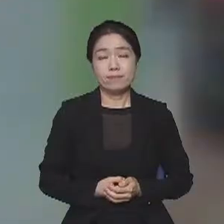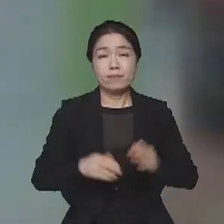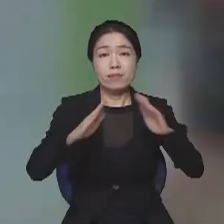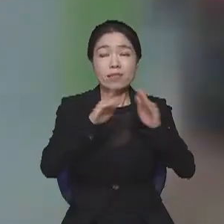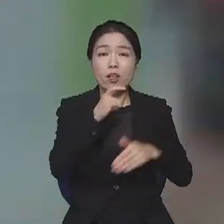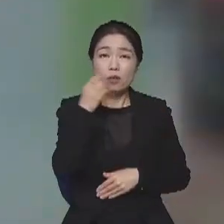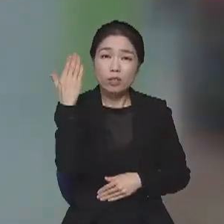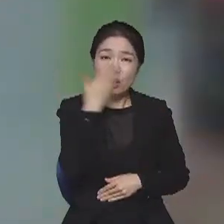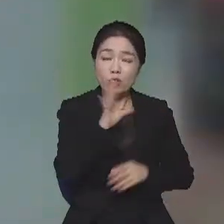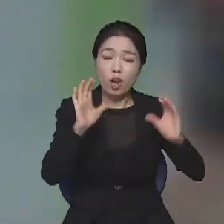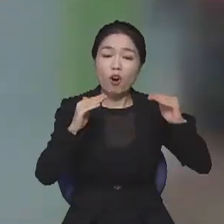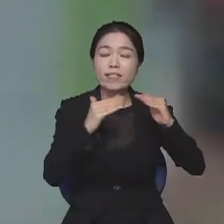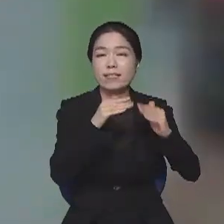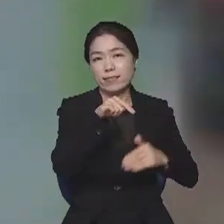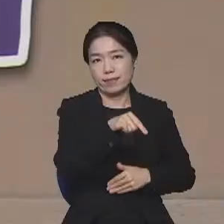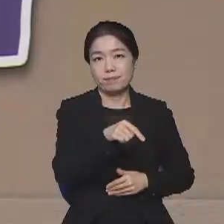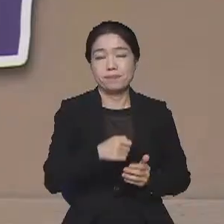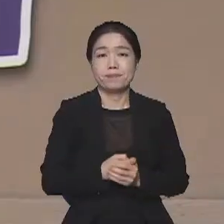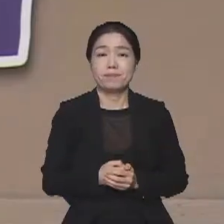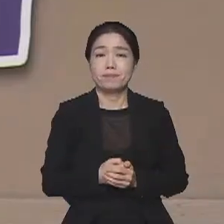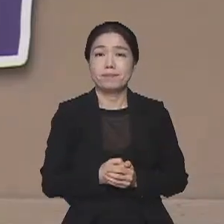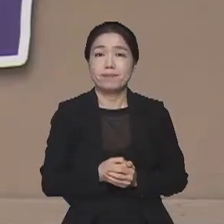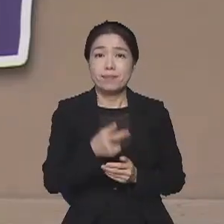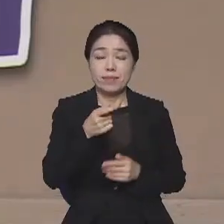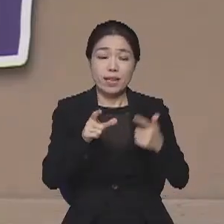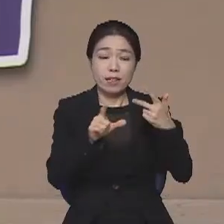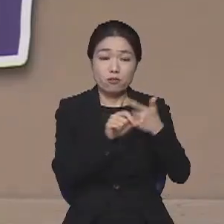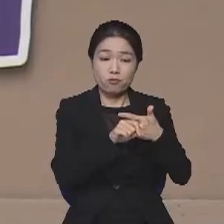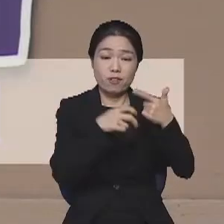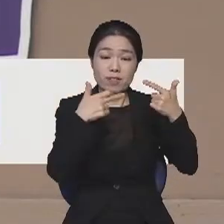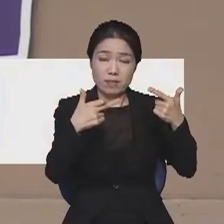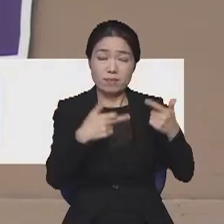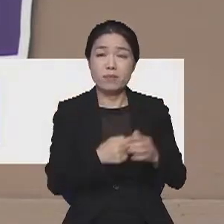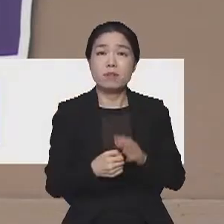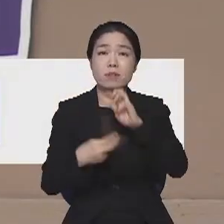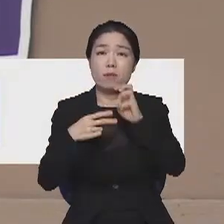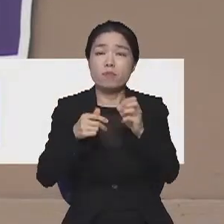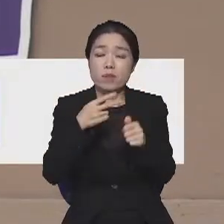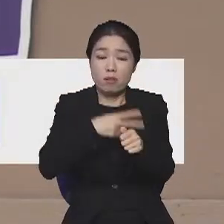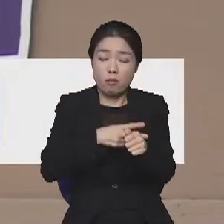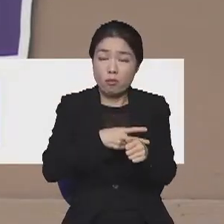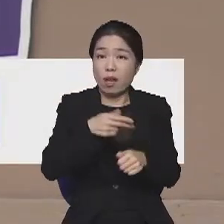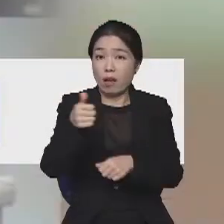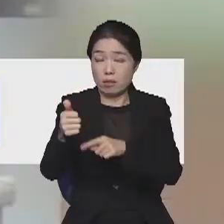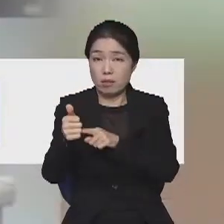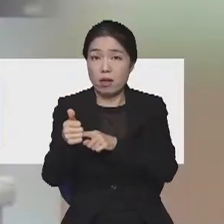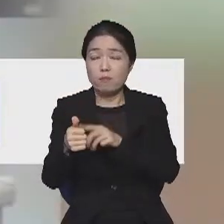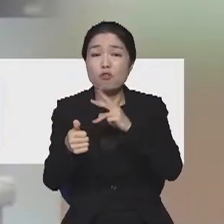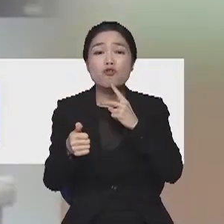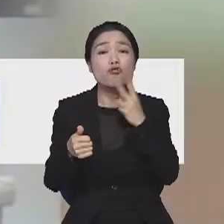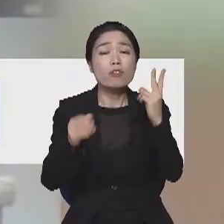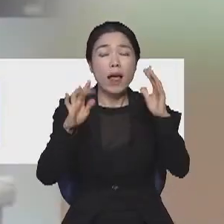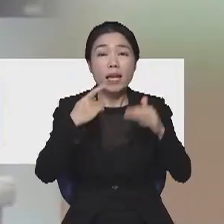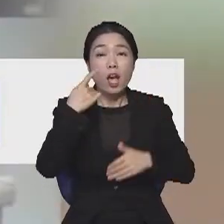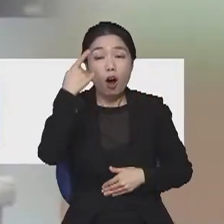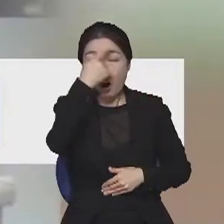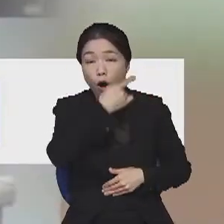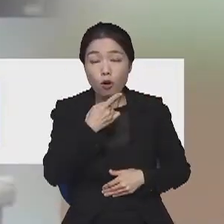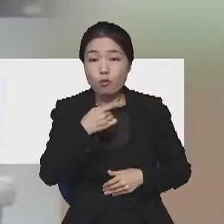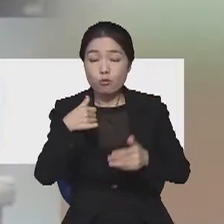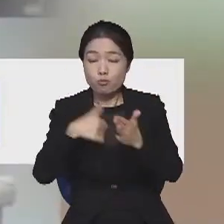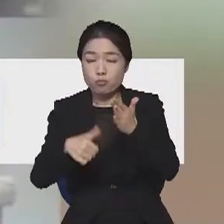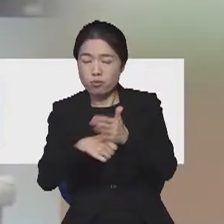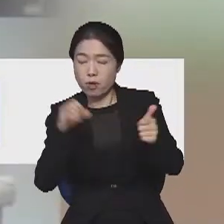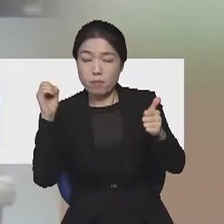전남 여수의 한 어린이집입니다. 지난달 17일 30대 교사 A씨는 두 살 난 아이 얼굴을 향해 장난감을